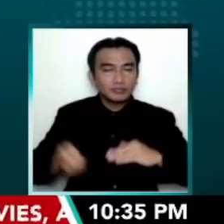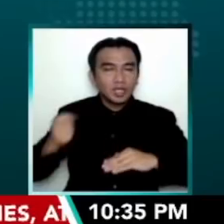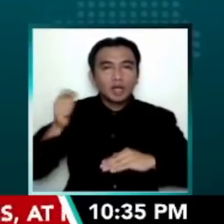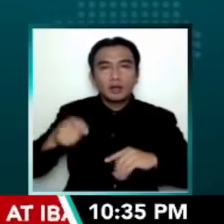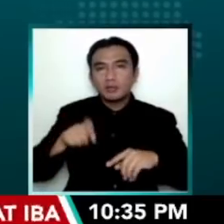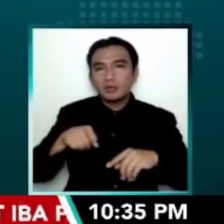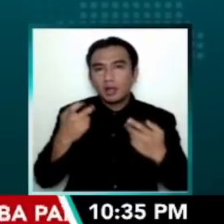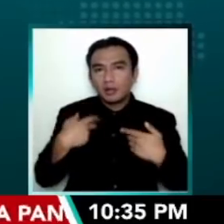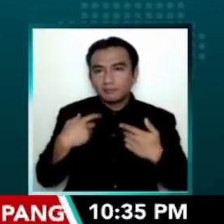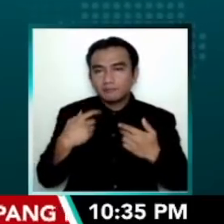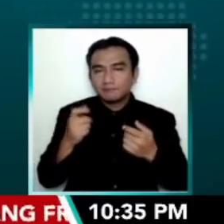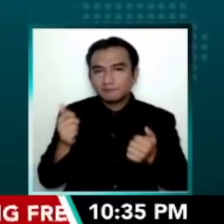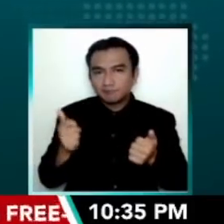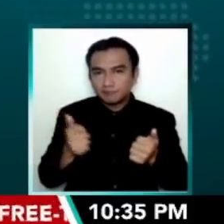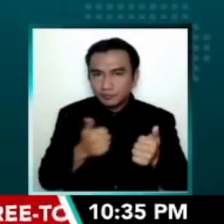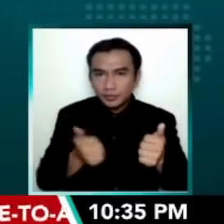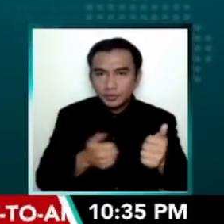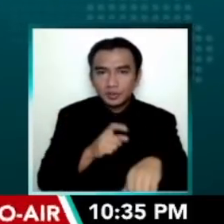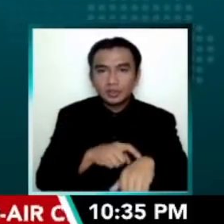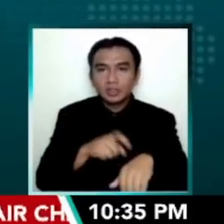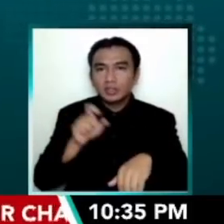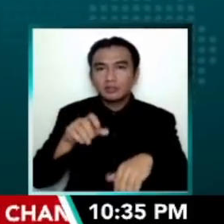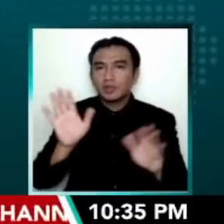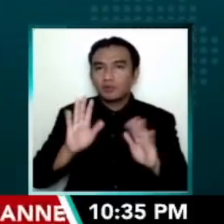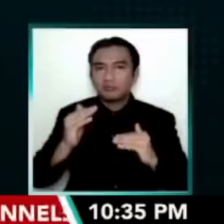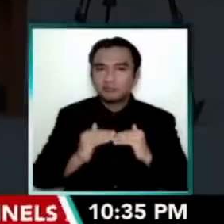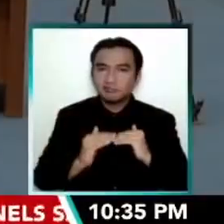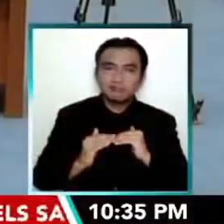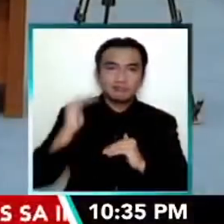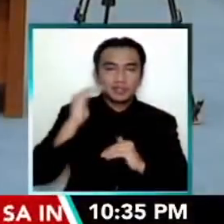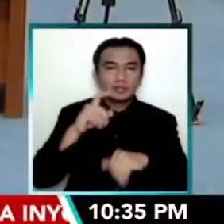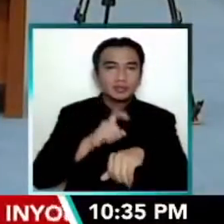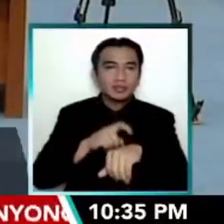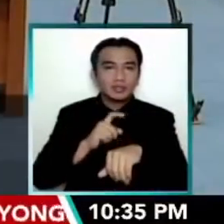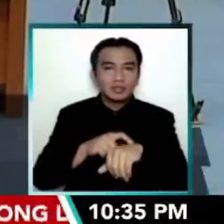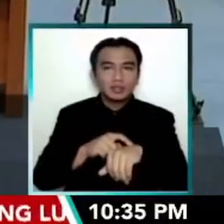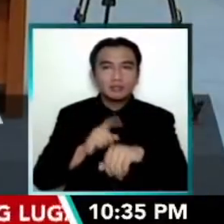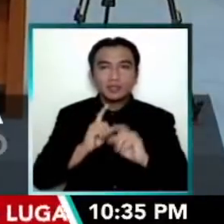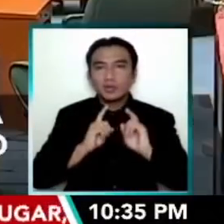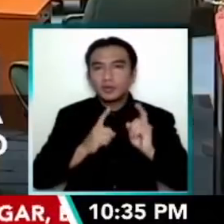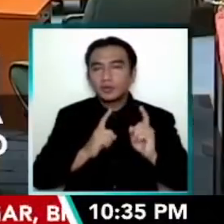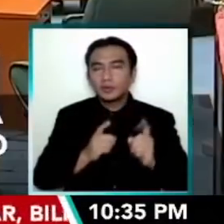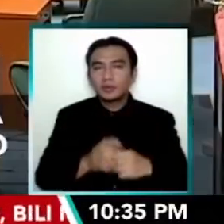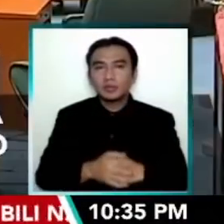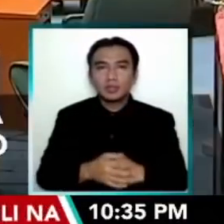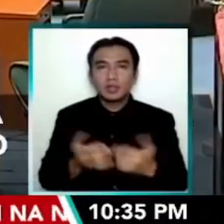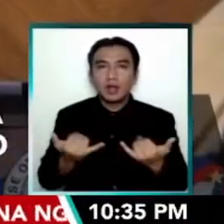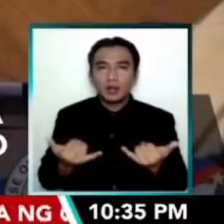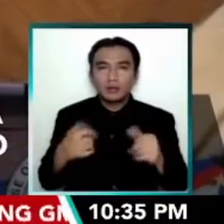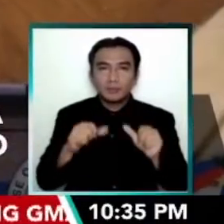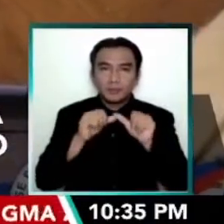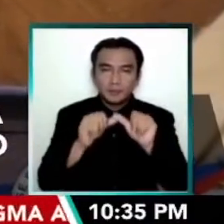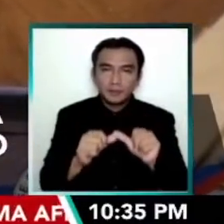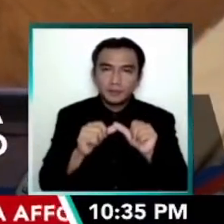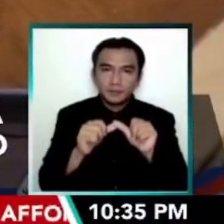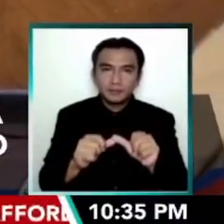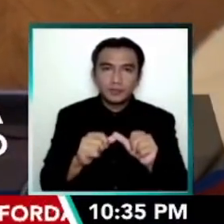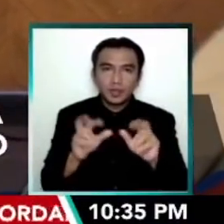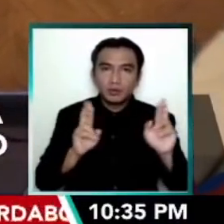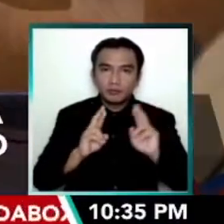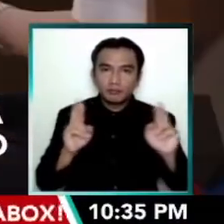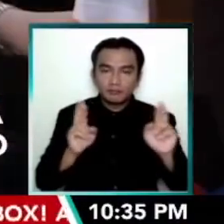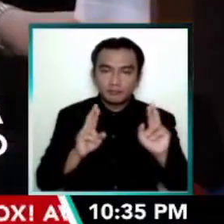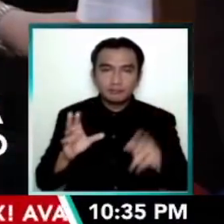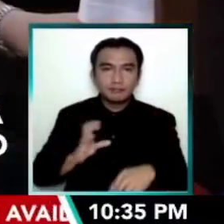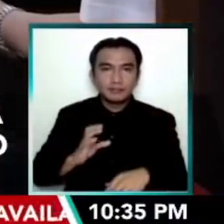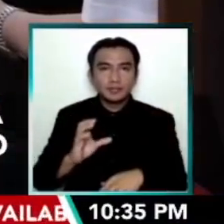na ma-extend ang 15-day period para sila ay sumagot. Sa gitna nito, patuloy naman ang paghahanda sa Kamara. Pangungunahan ng House